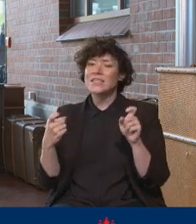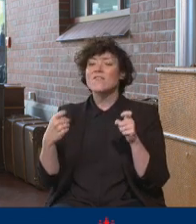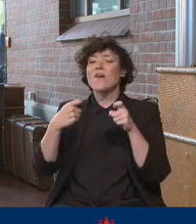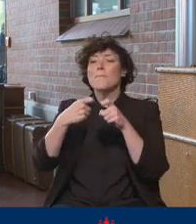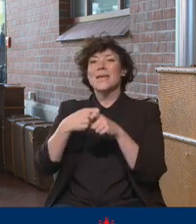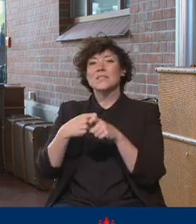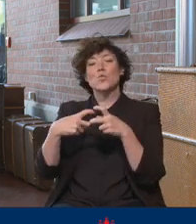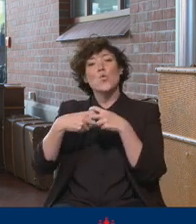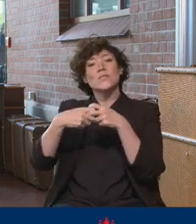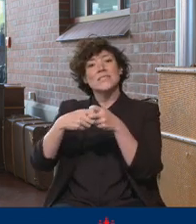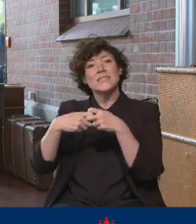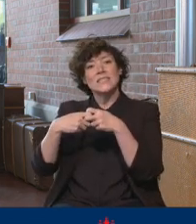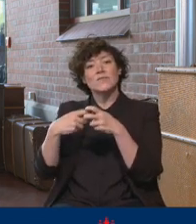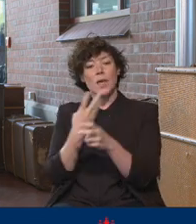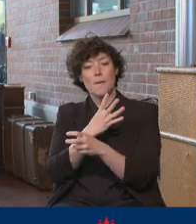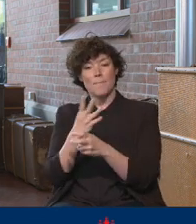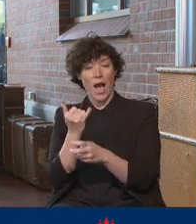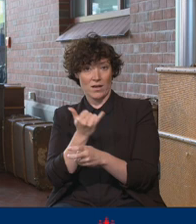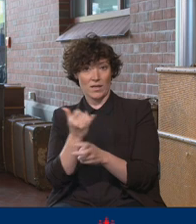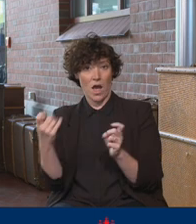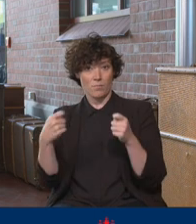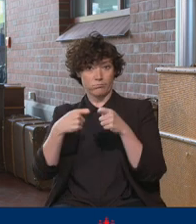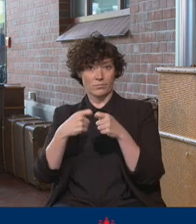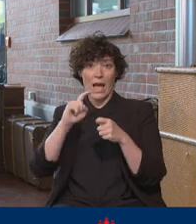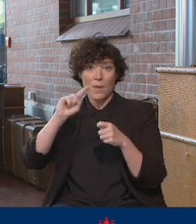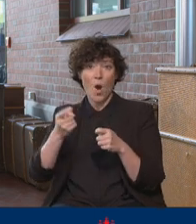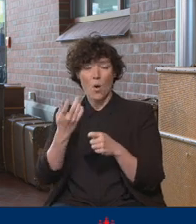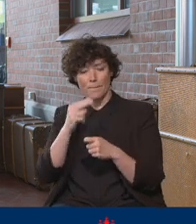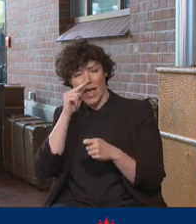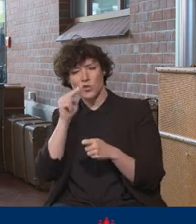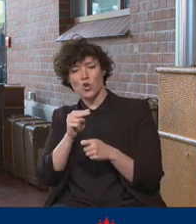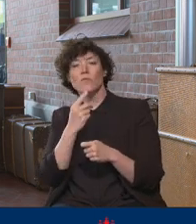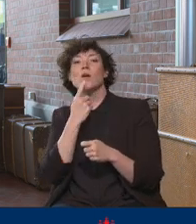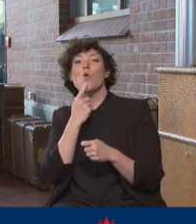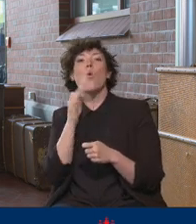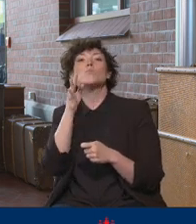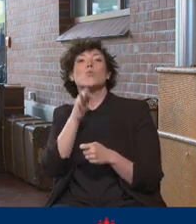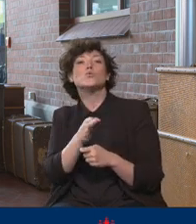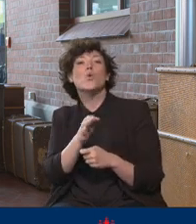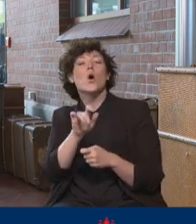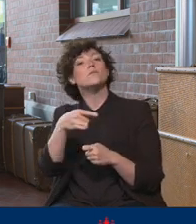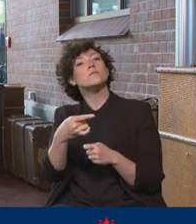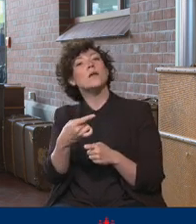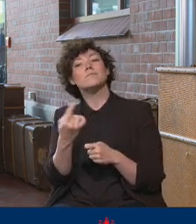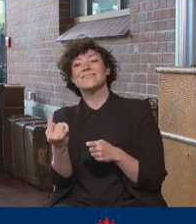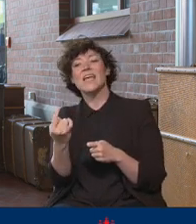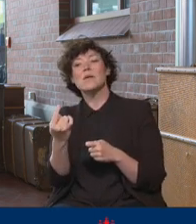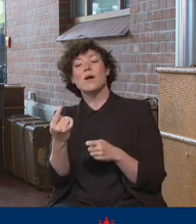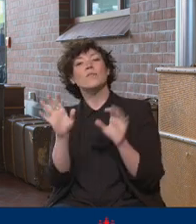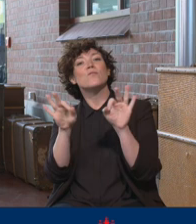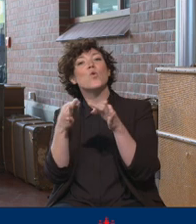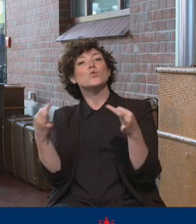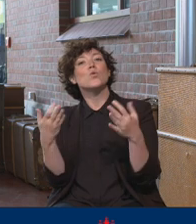wenn wir dann weiter richtung rothenburgsort gucken dann hat die eine funktion die hafencity rothenburgsort